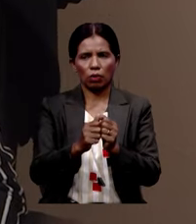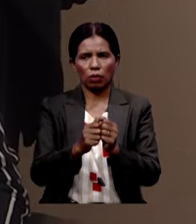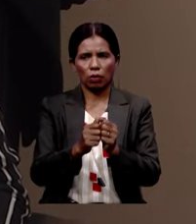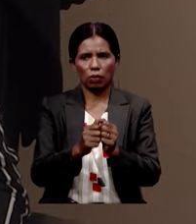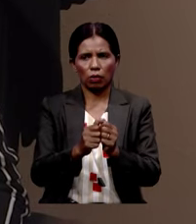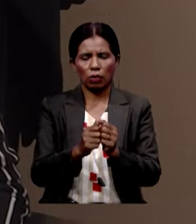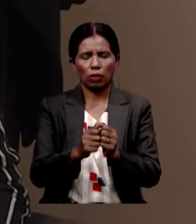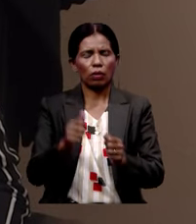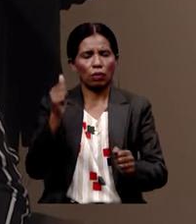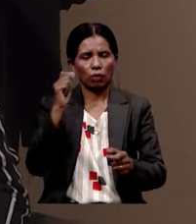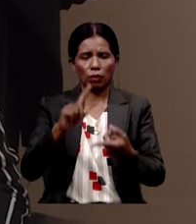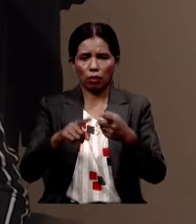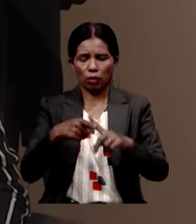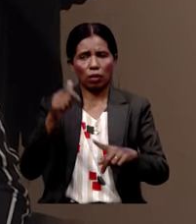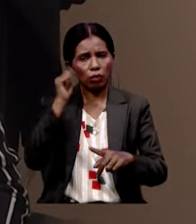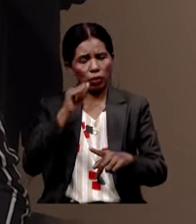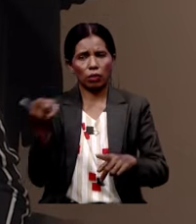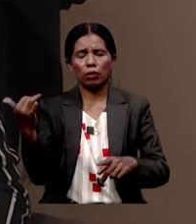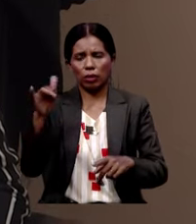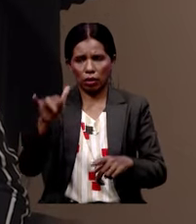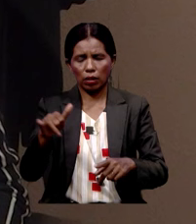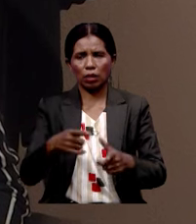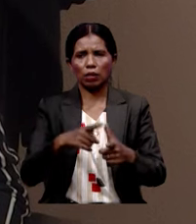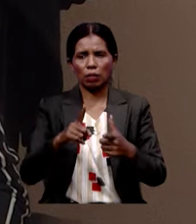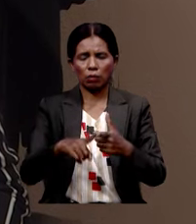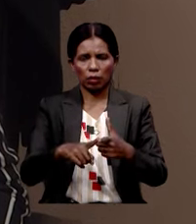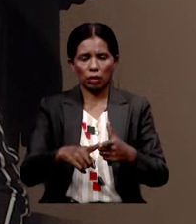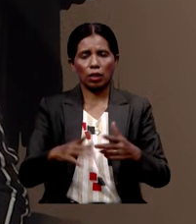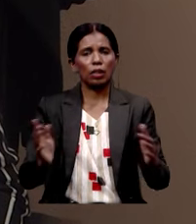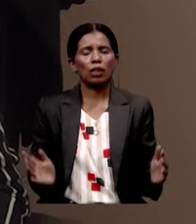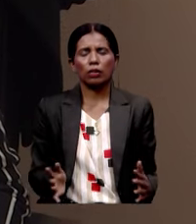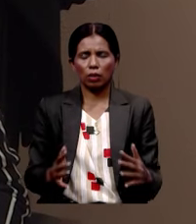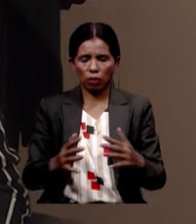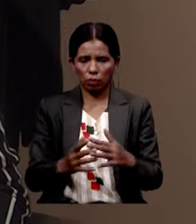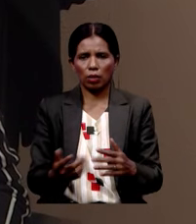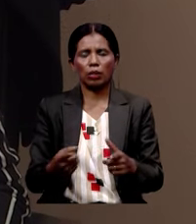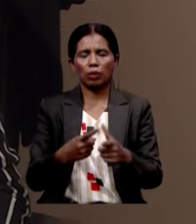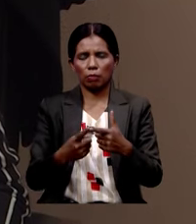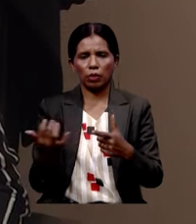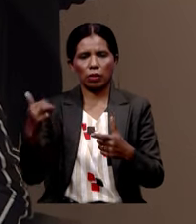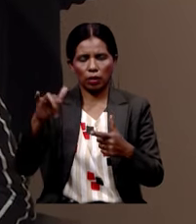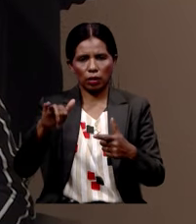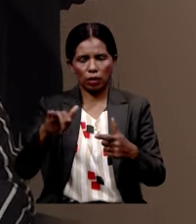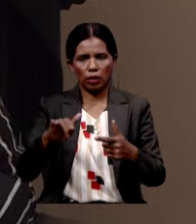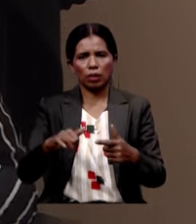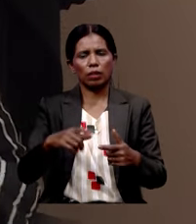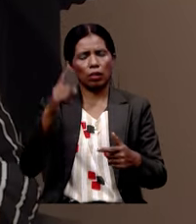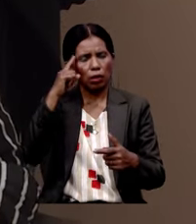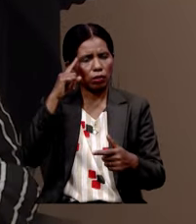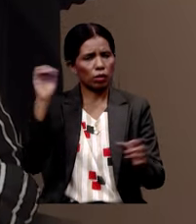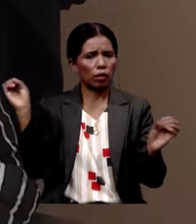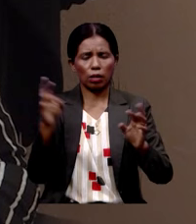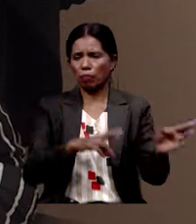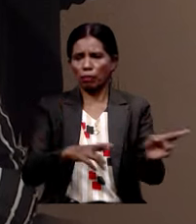alin fetu siran be depois ya tante situasaun siran sane da rumah sira la pronto